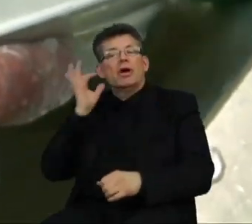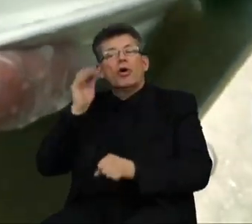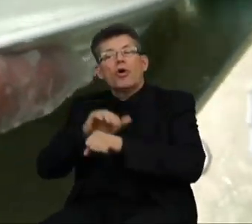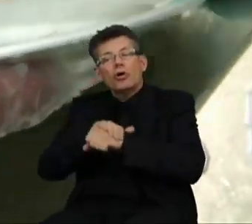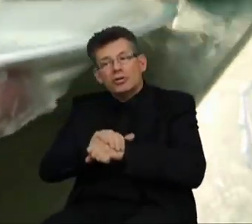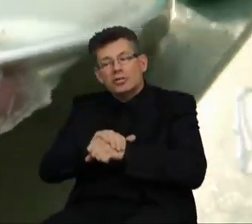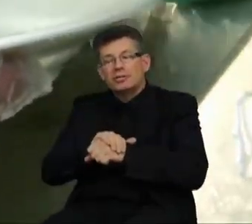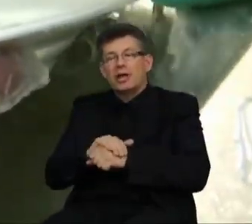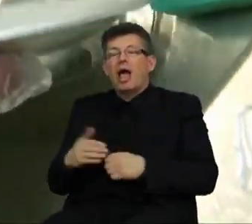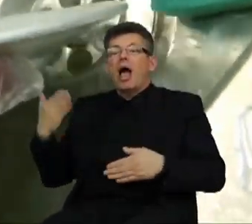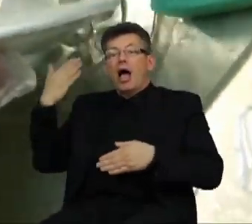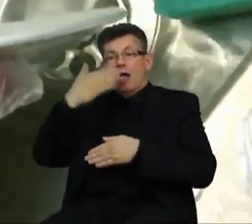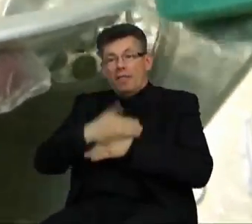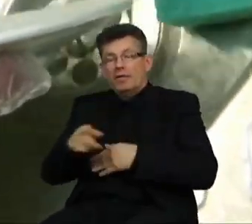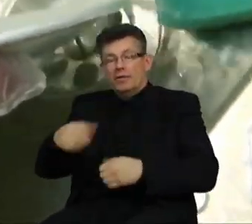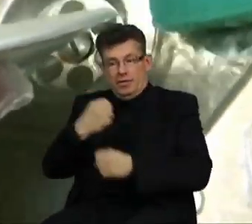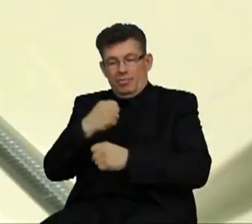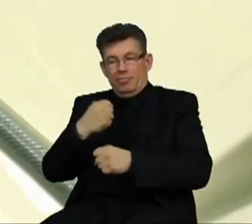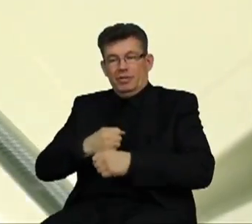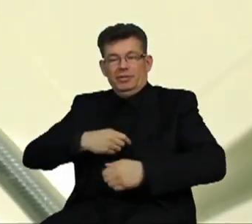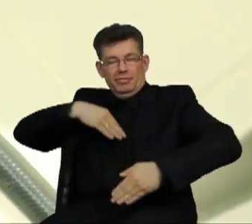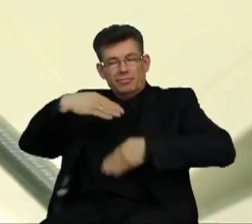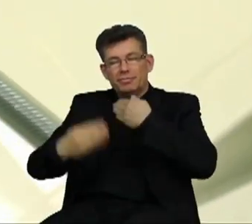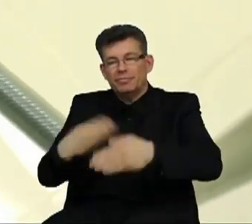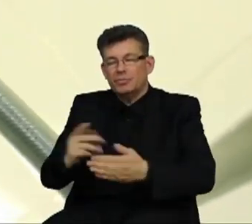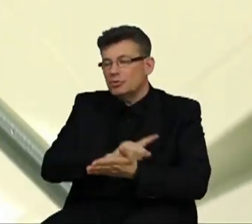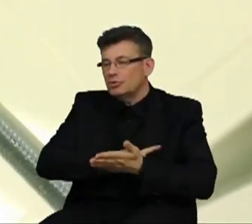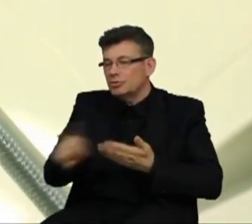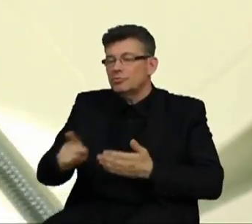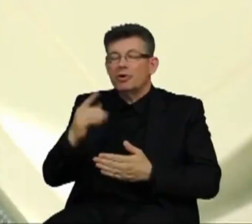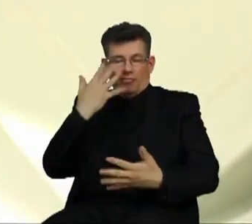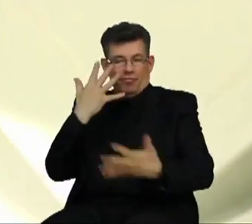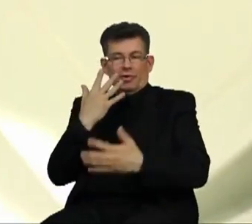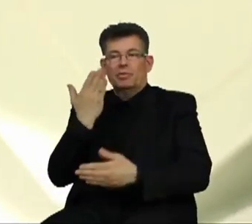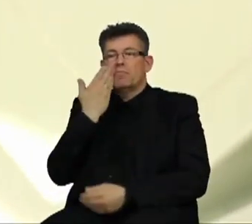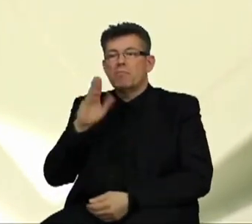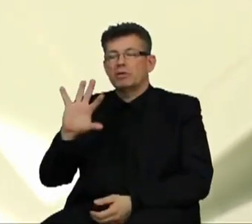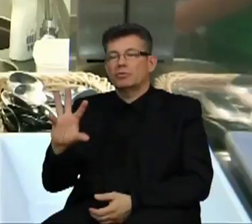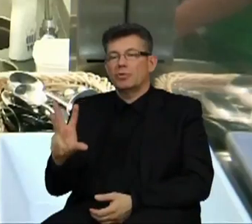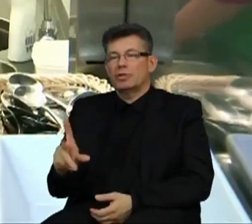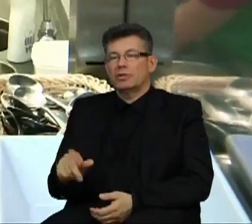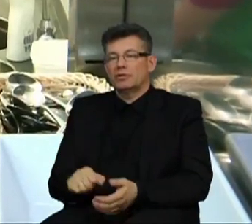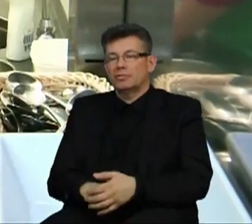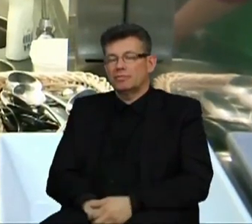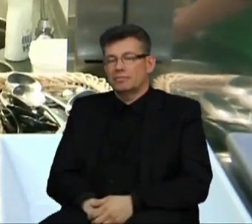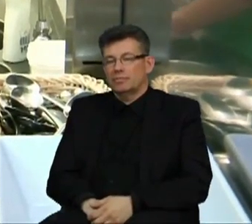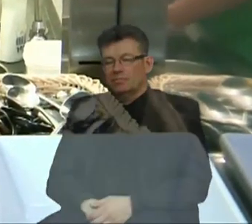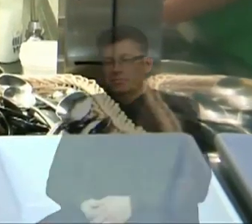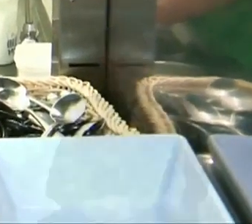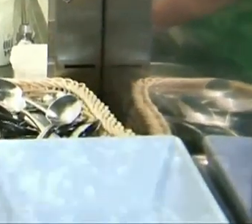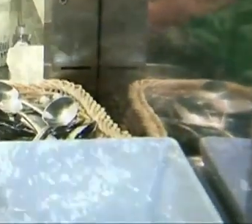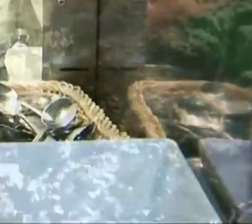dopiero zaczęła nabierać jakiegoś takiego rozpędu i to wszystko zaczęło wyglądać bardzo ładnie.